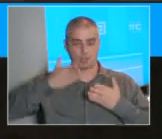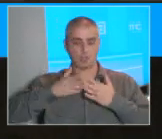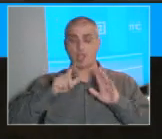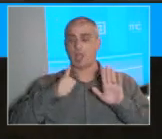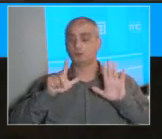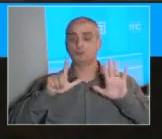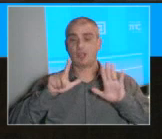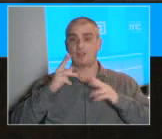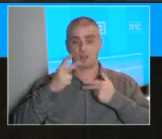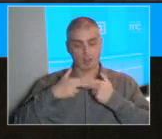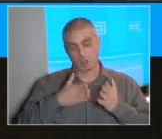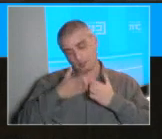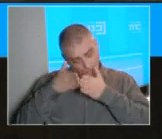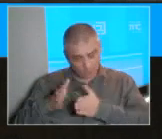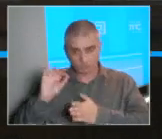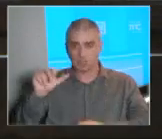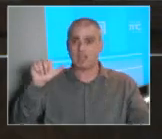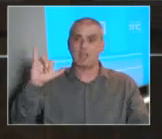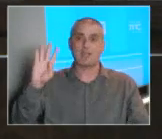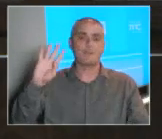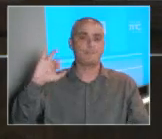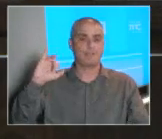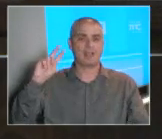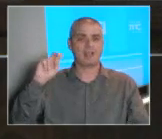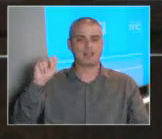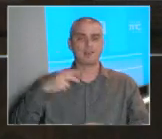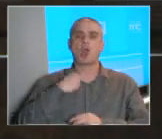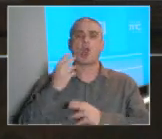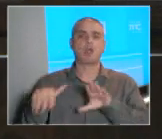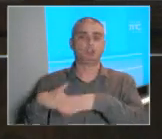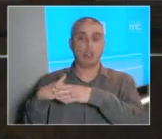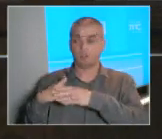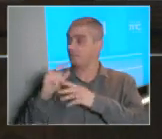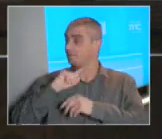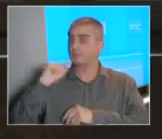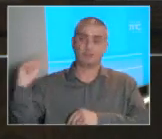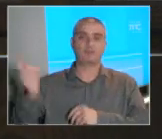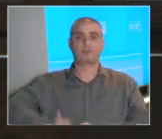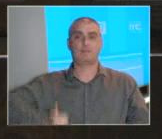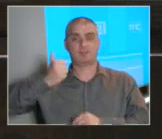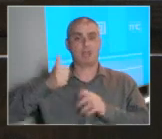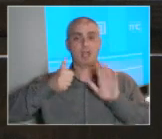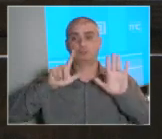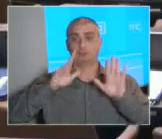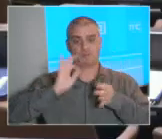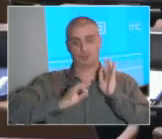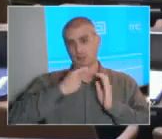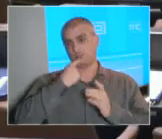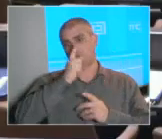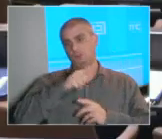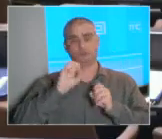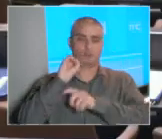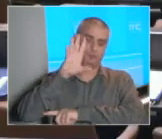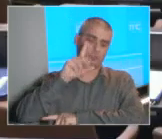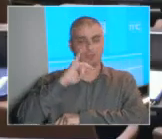ערוץ 7, הייתה ליד האונייה של אי-בי נתן. ושהעמידו את כל קברניטי, את כל מנהלי ערוץ 7 לדין, כי טענו שיש להם